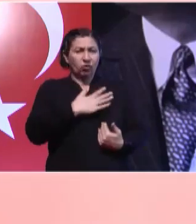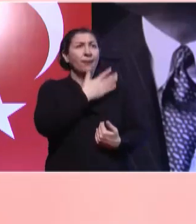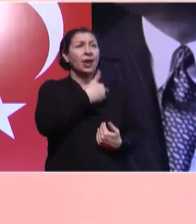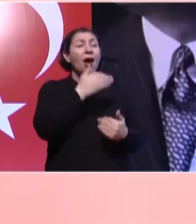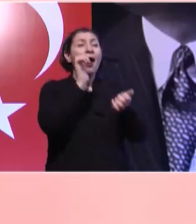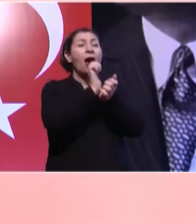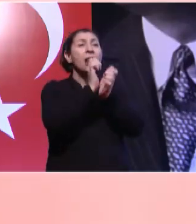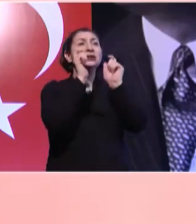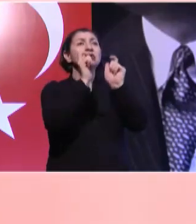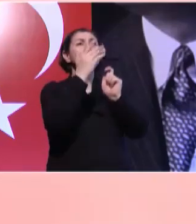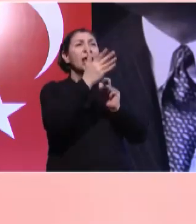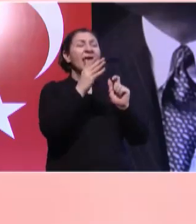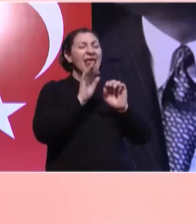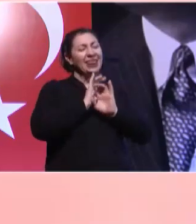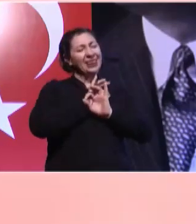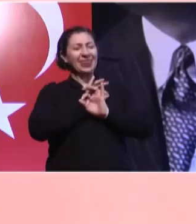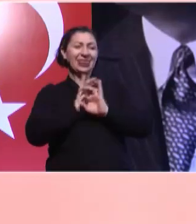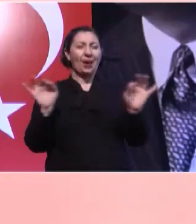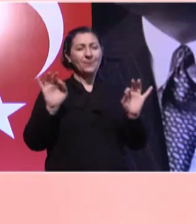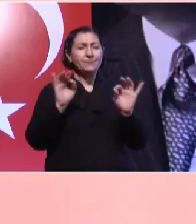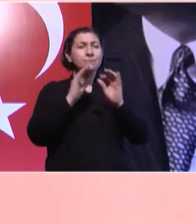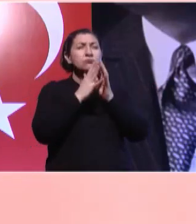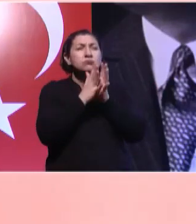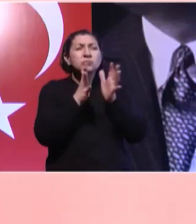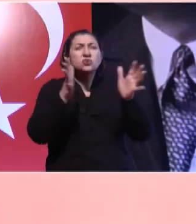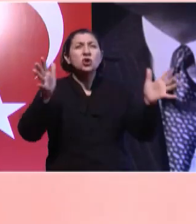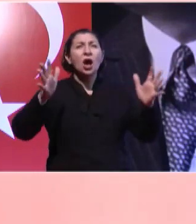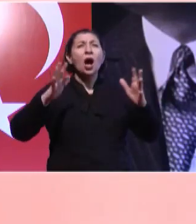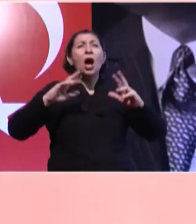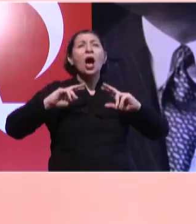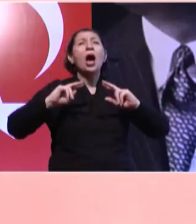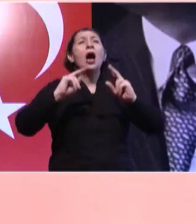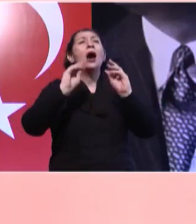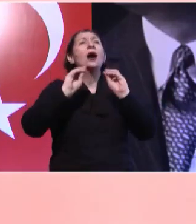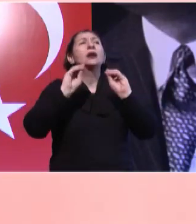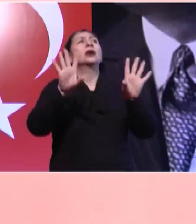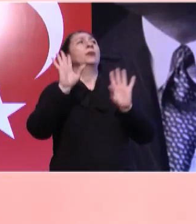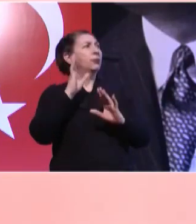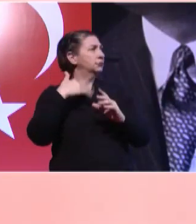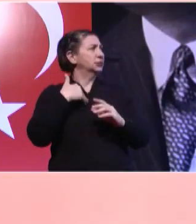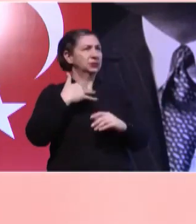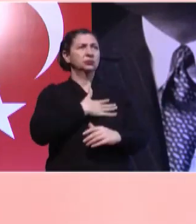Aile sigortasını yeteri kadar büyük kitlelere aktarmayan da partiyiz.